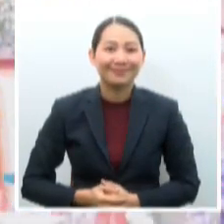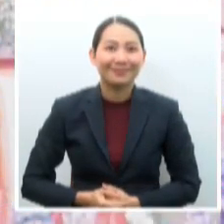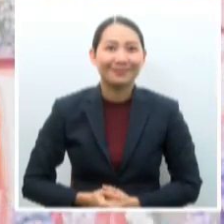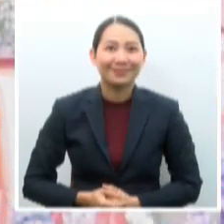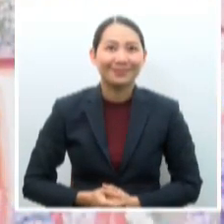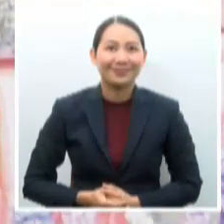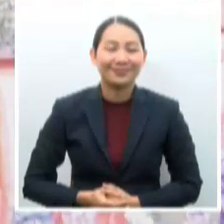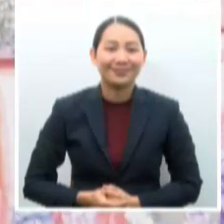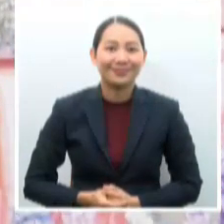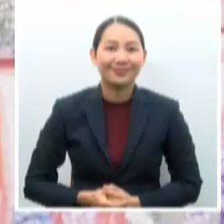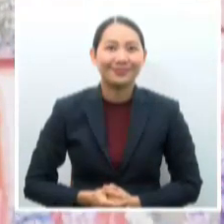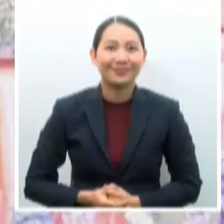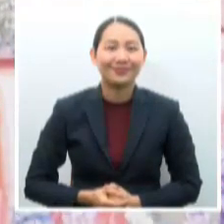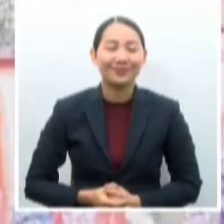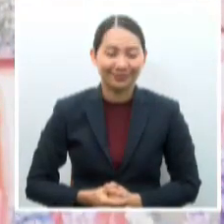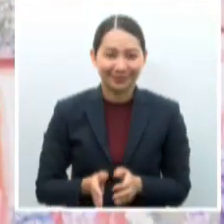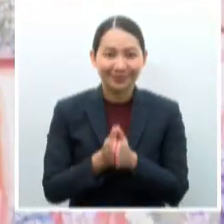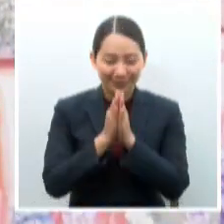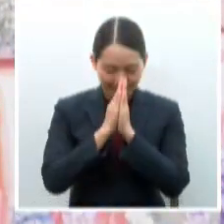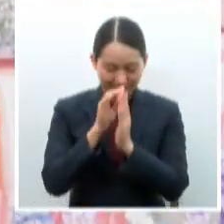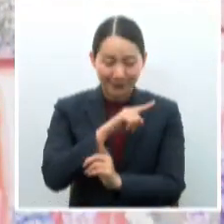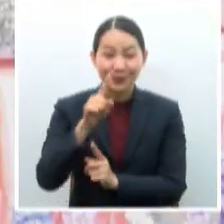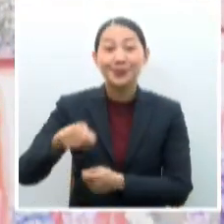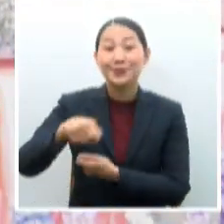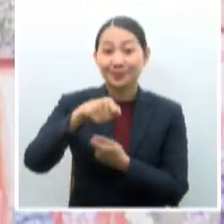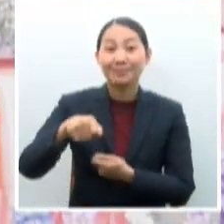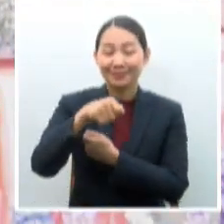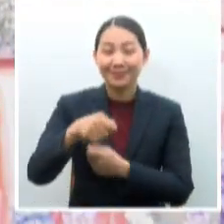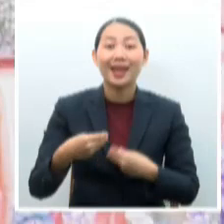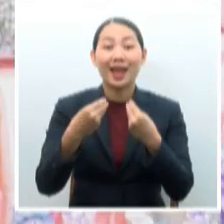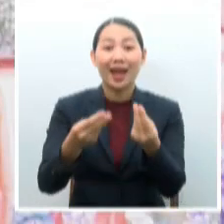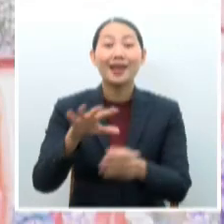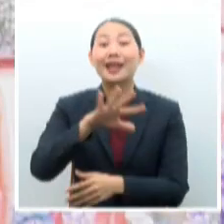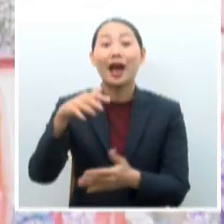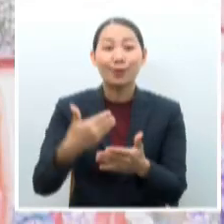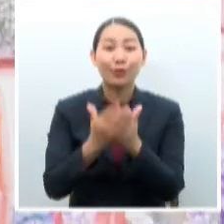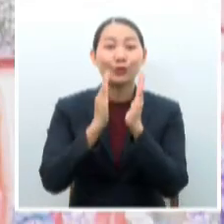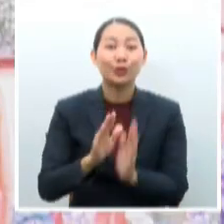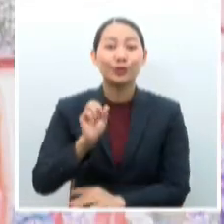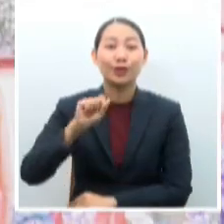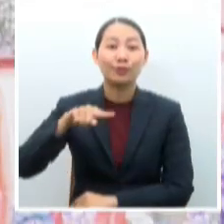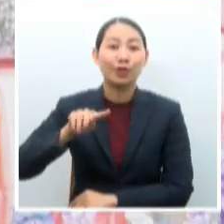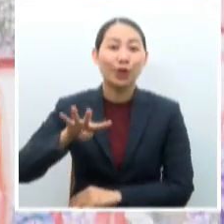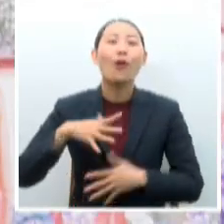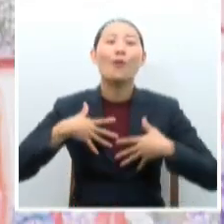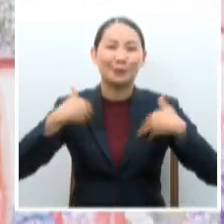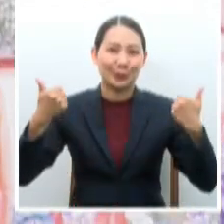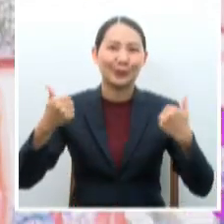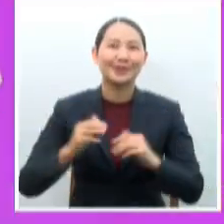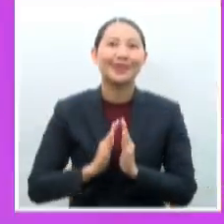ค่ะสวัสดีวันสงกรานต์ค่ะขอให้พี่น้องเราชาวสพทุกคนมีแต่ความสุขขอบคุณมากค่ะ